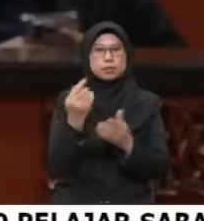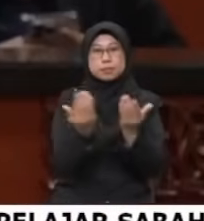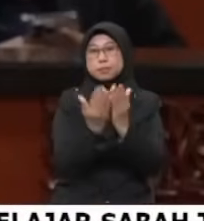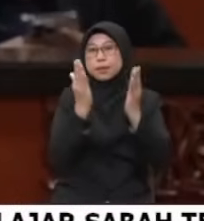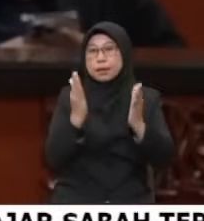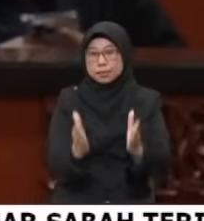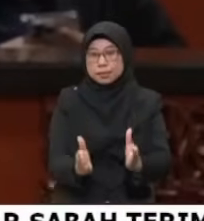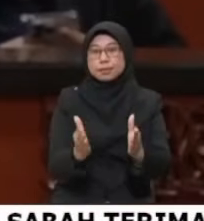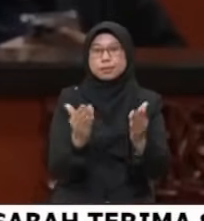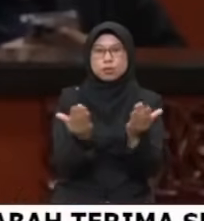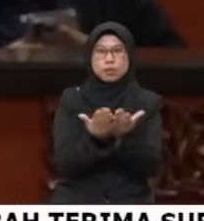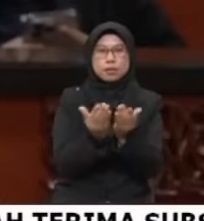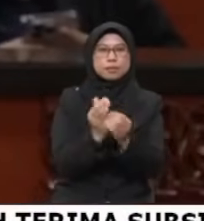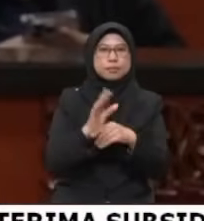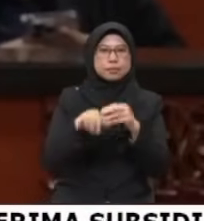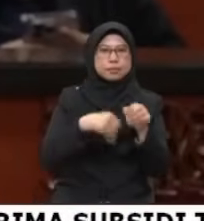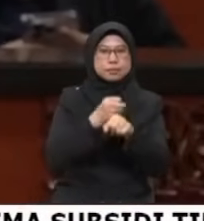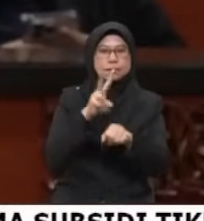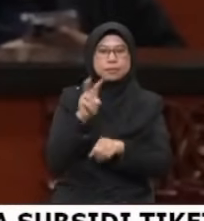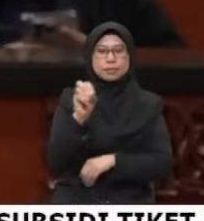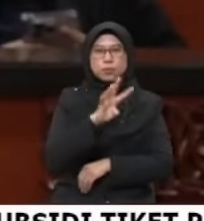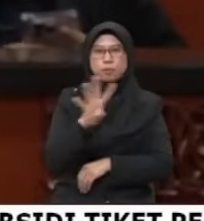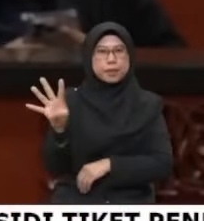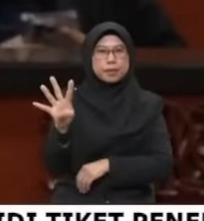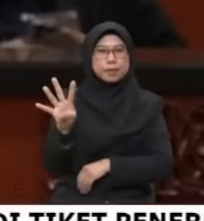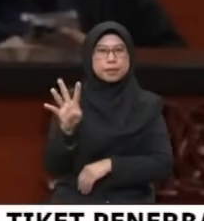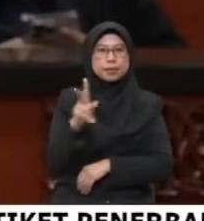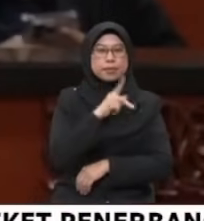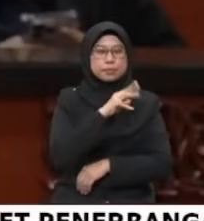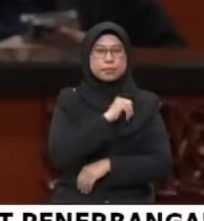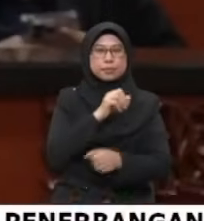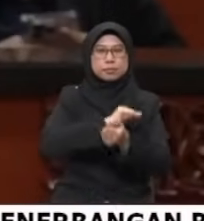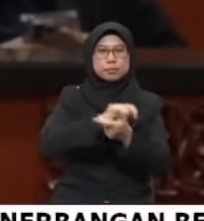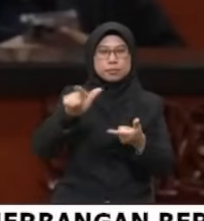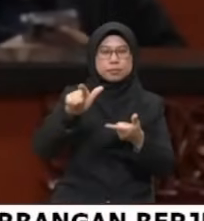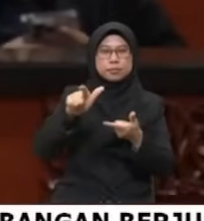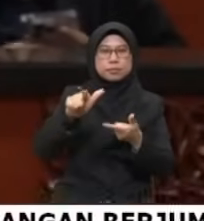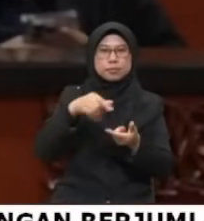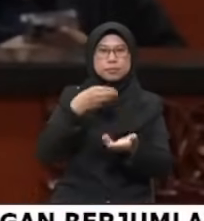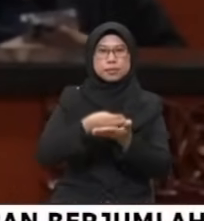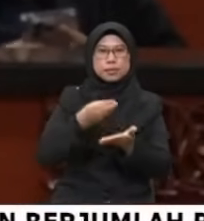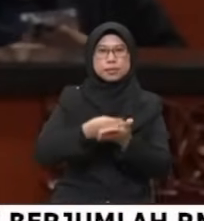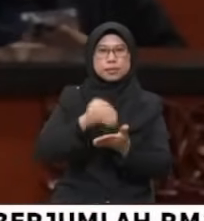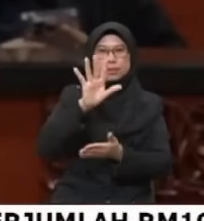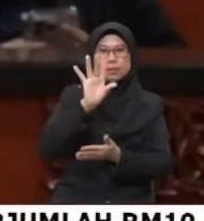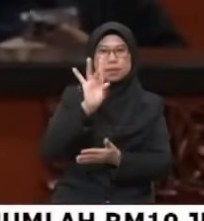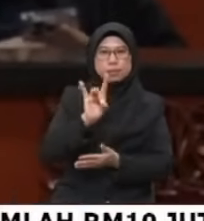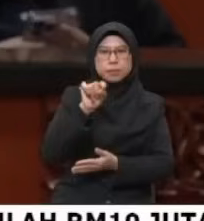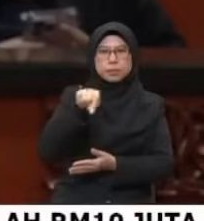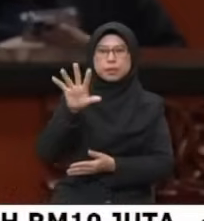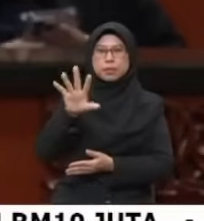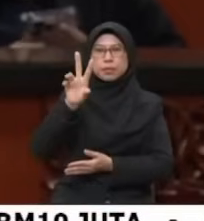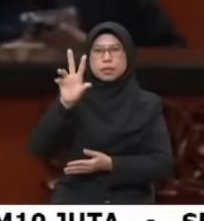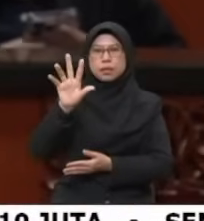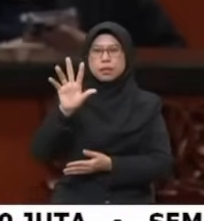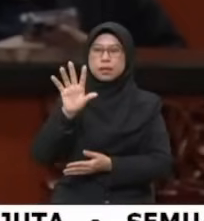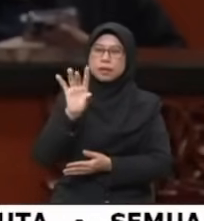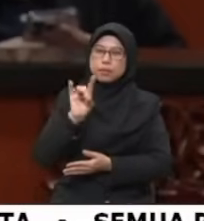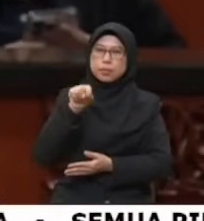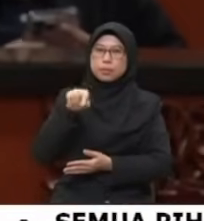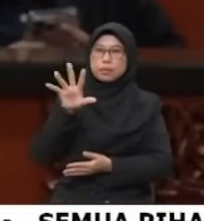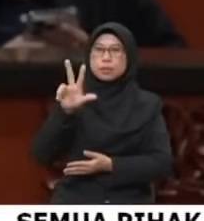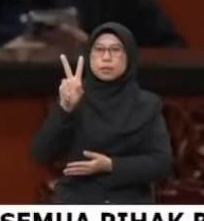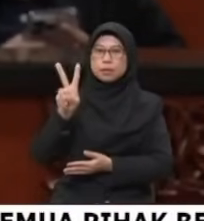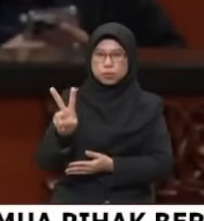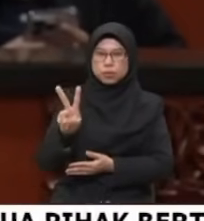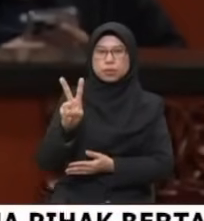oleh demikian tahun 2024 ini pihak Kementerian telah meluluskan peruntukan sebanyak r8.25 juta Pada